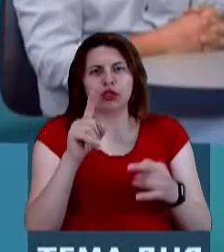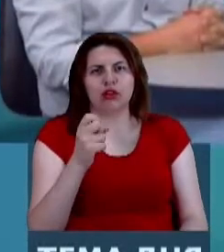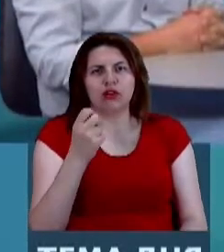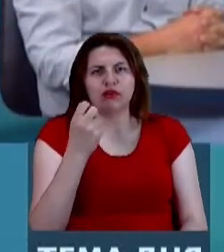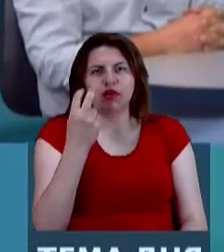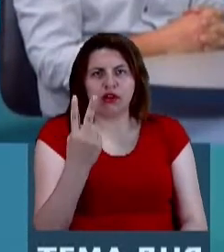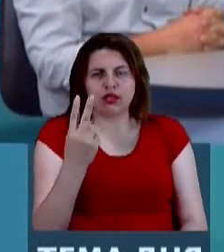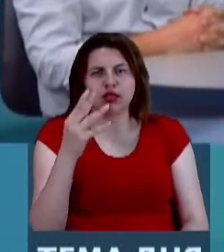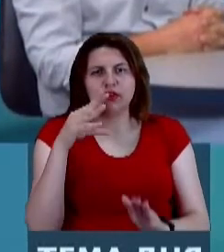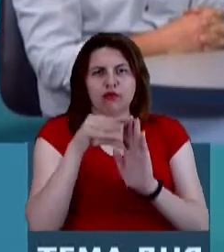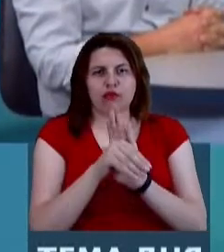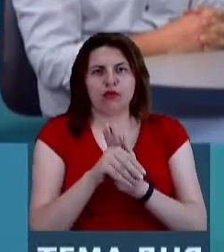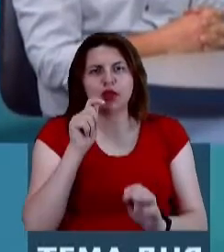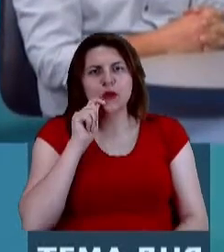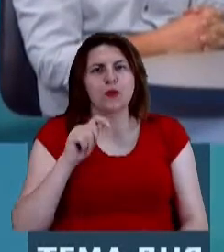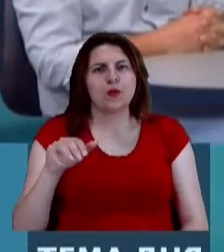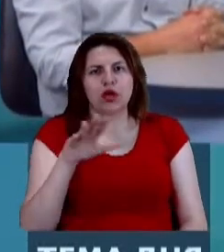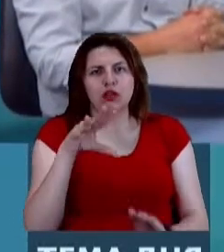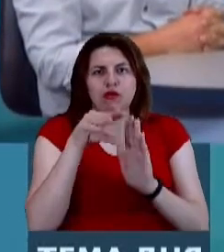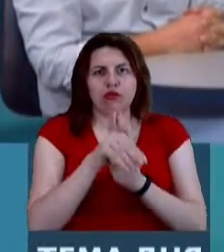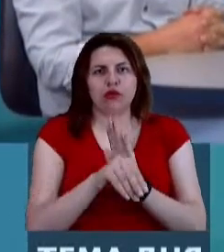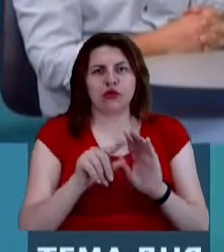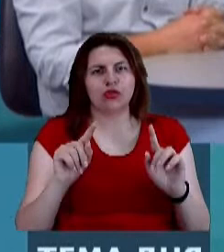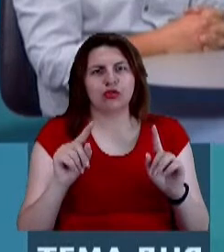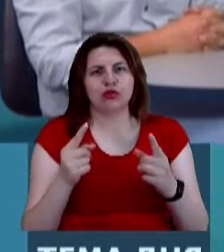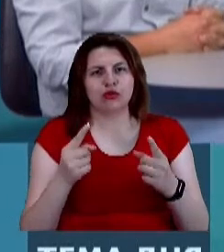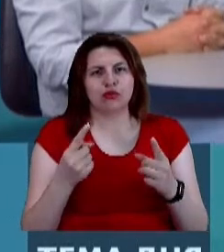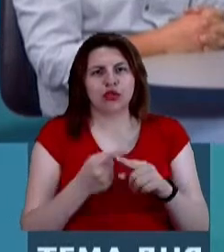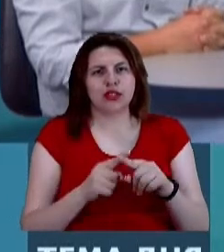телеканал Україна. Чому все ж таки ці канали,